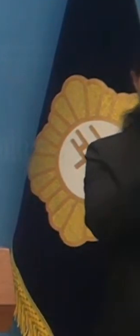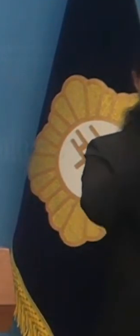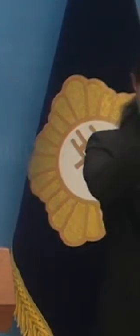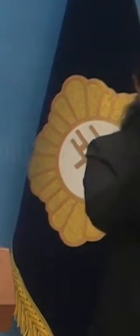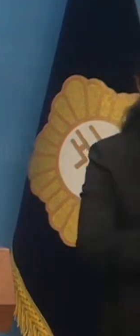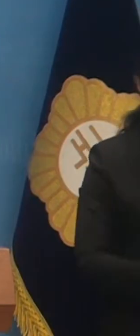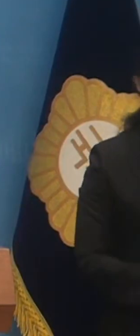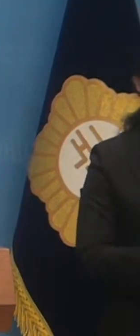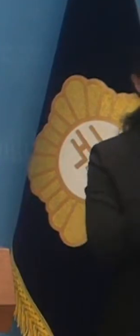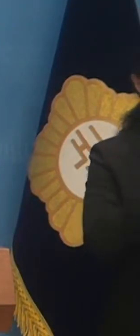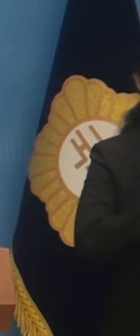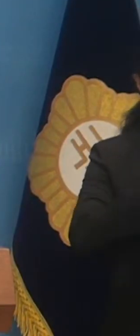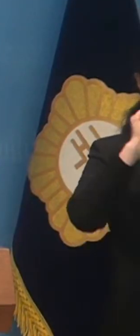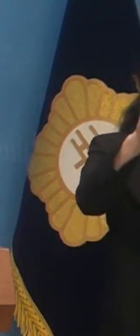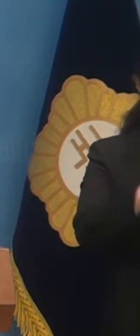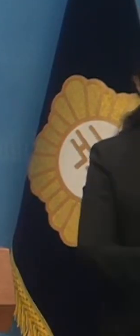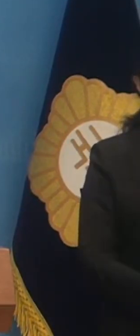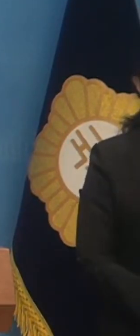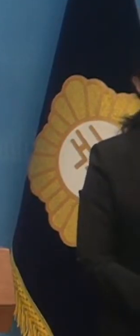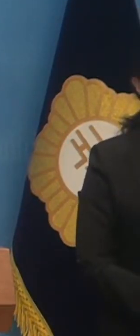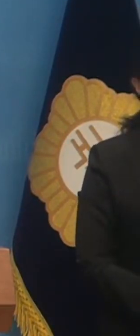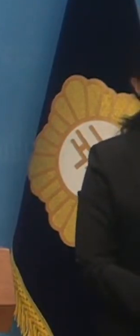않을 것임을 경고합니다.